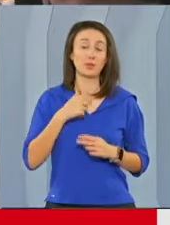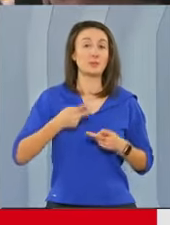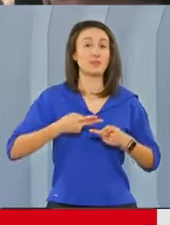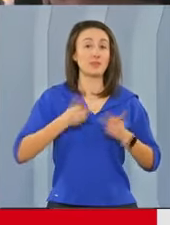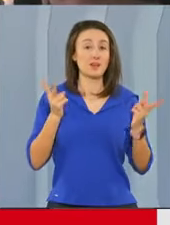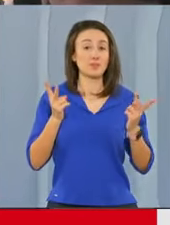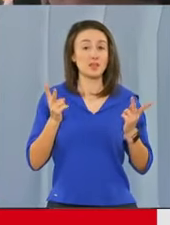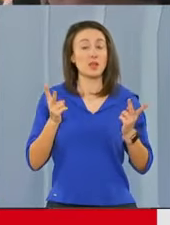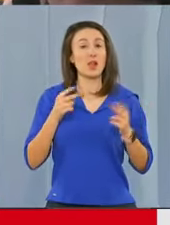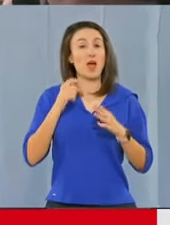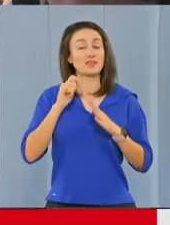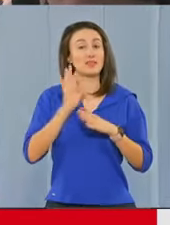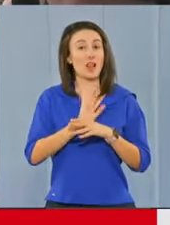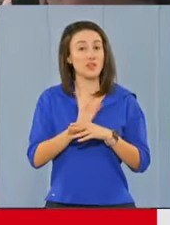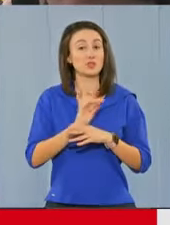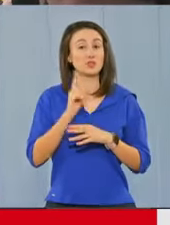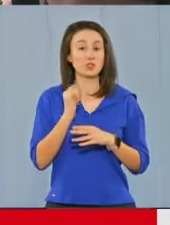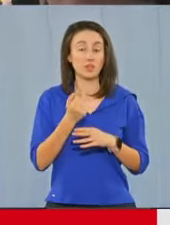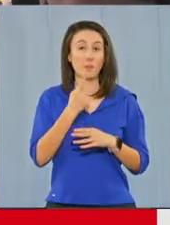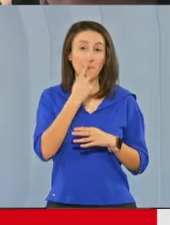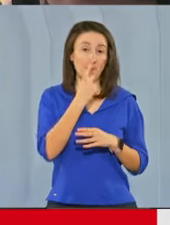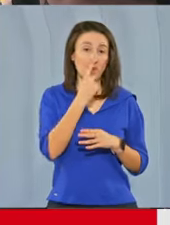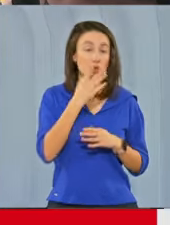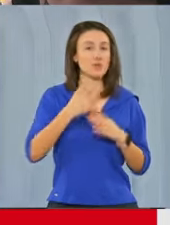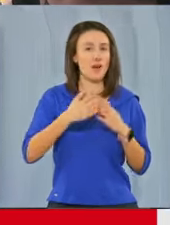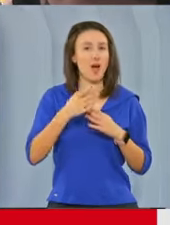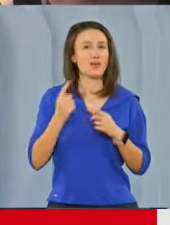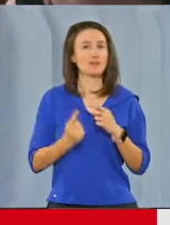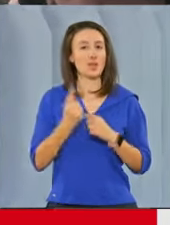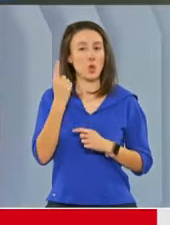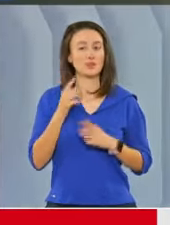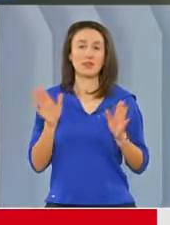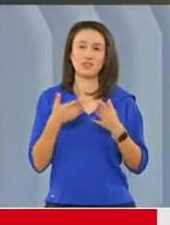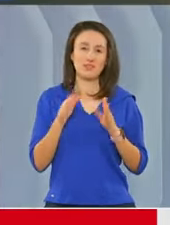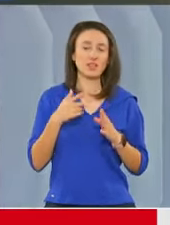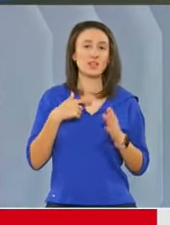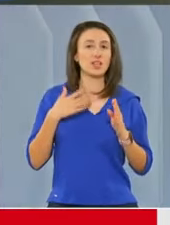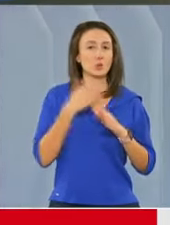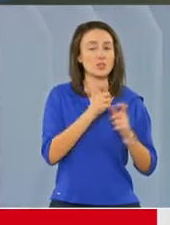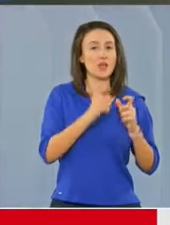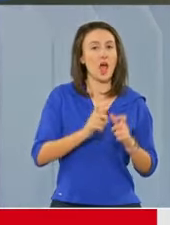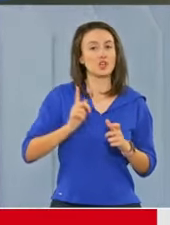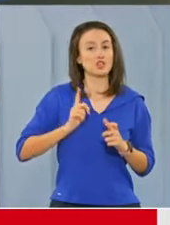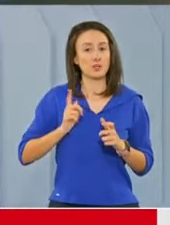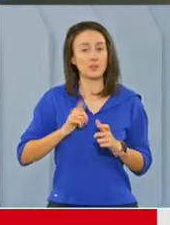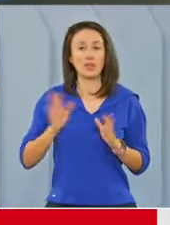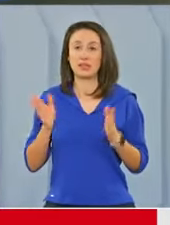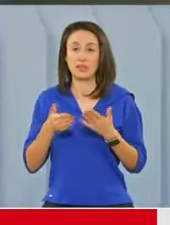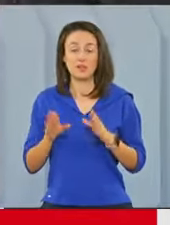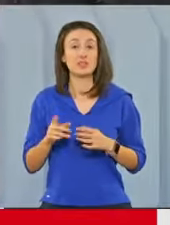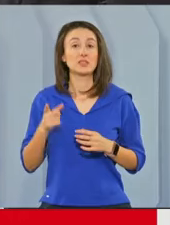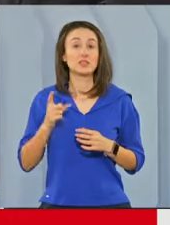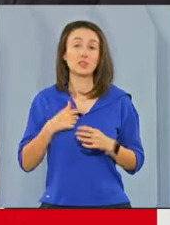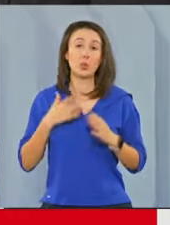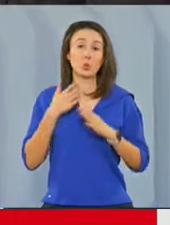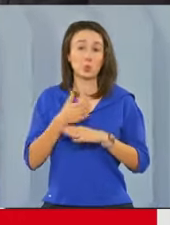la televizor și mirosul din gara de nord. Indiferent că te duci în sala de așteptare, indiferent că te